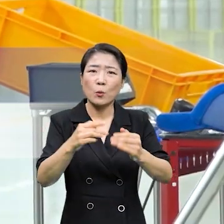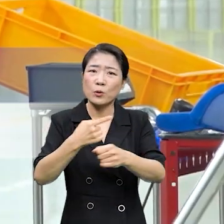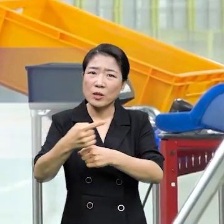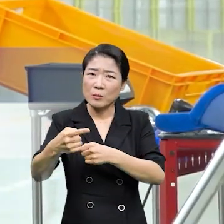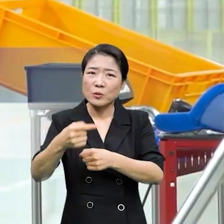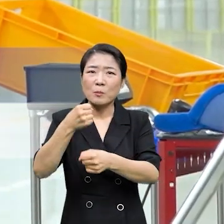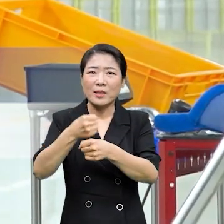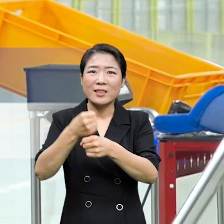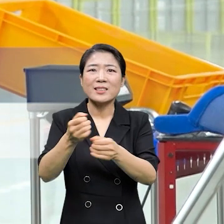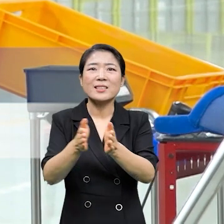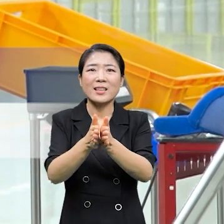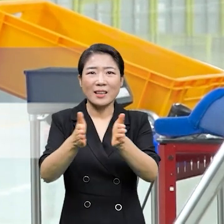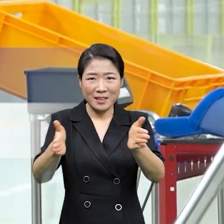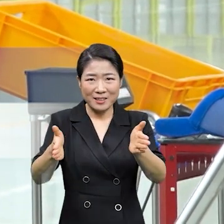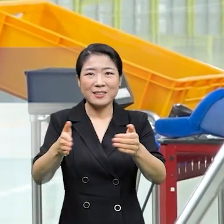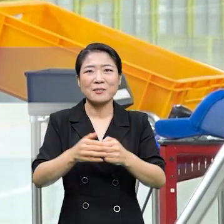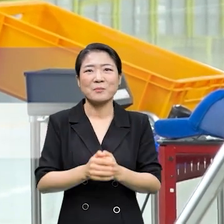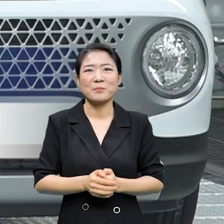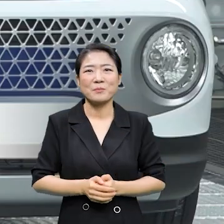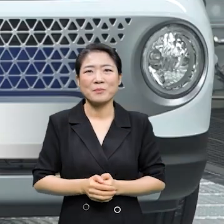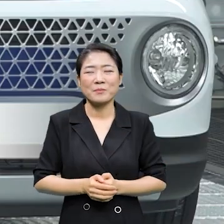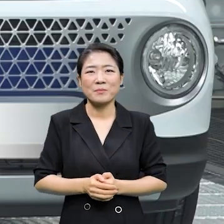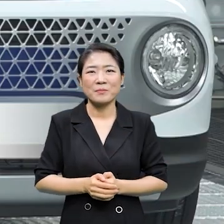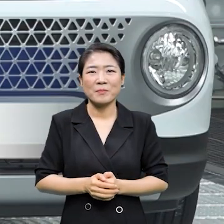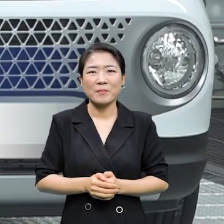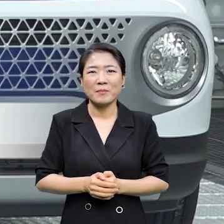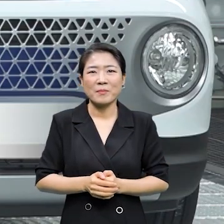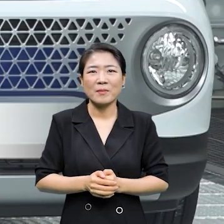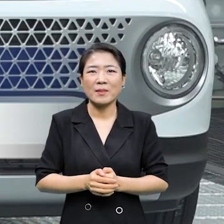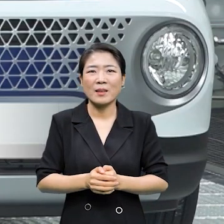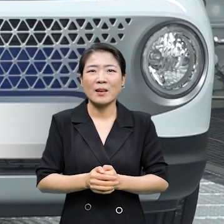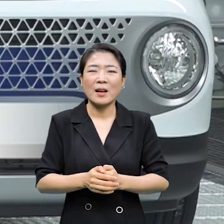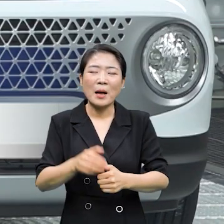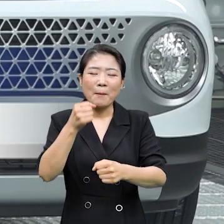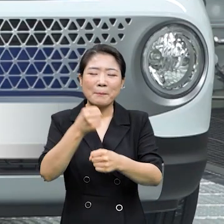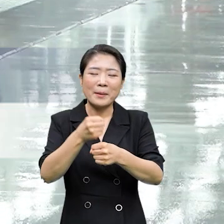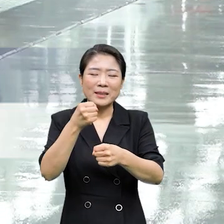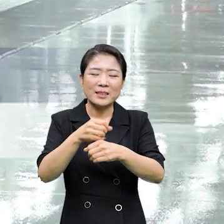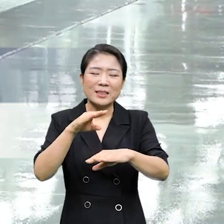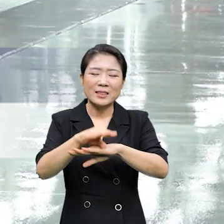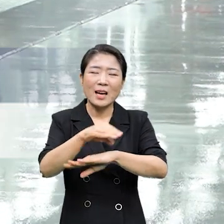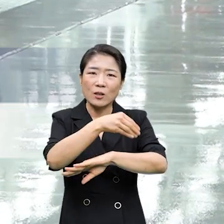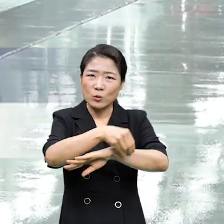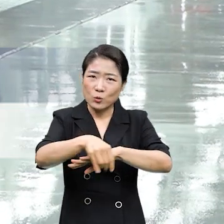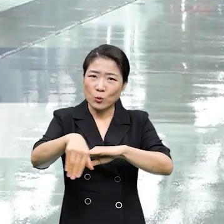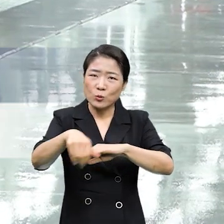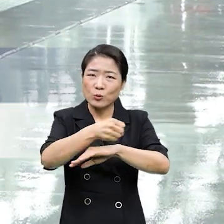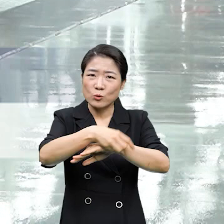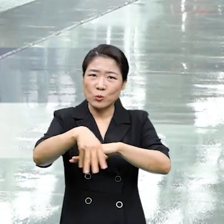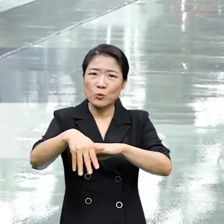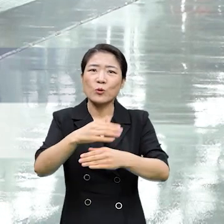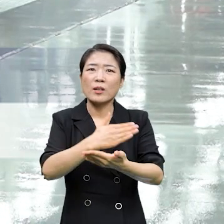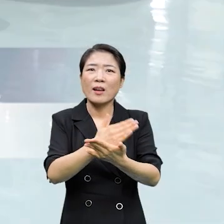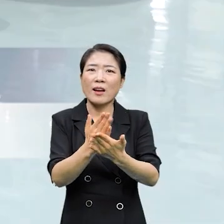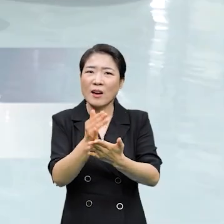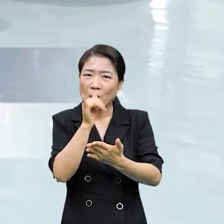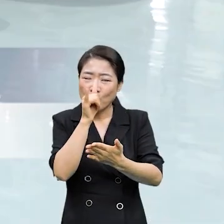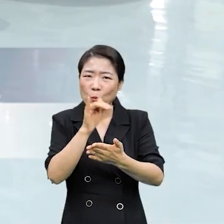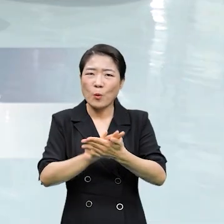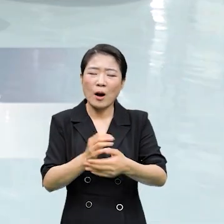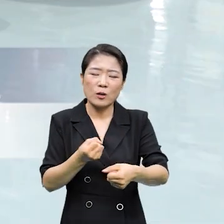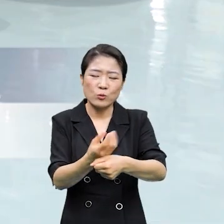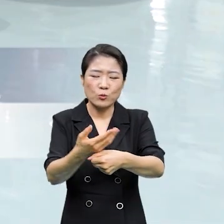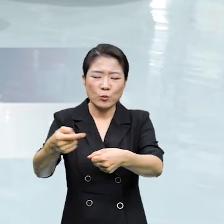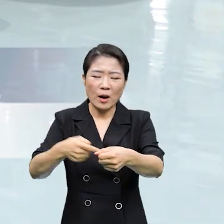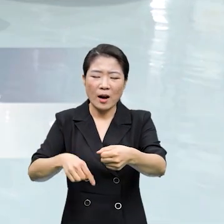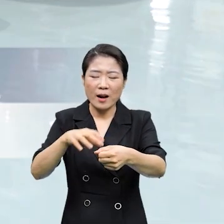본격적인 전기차 생산에 들어갈 계획이며 이를 통해 생산 차종의 다양화, 수출과 내수 병행을 통한 시장 다변화